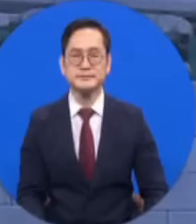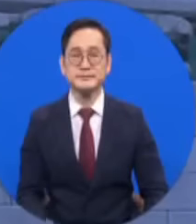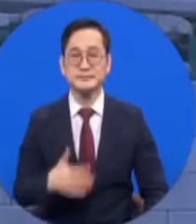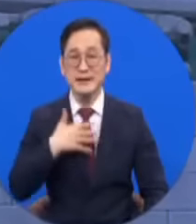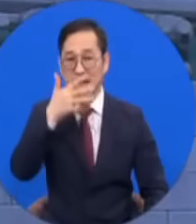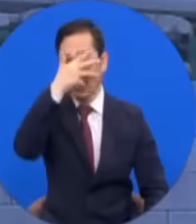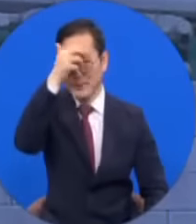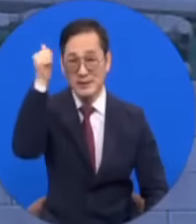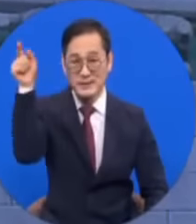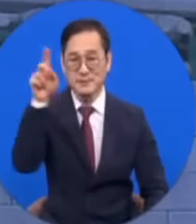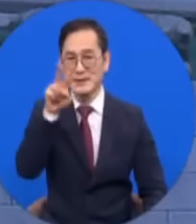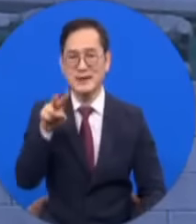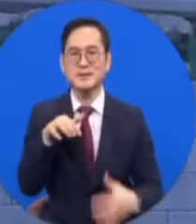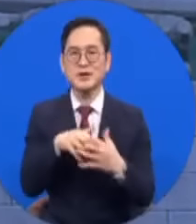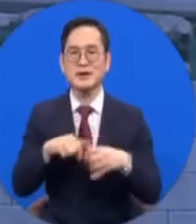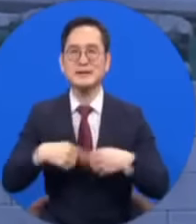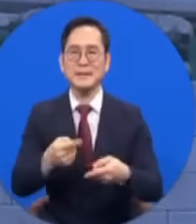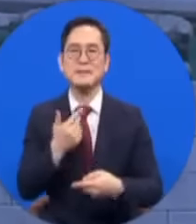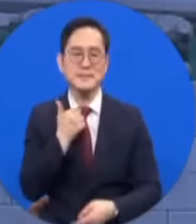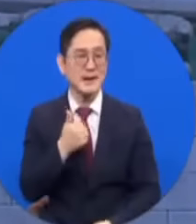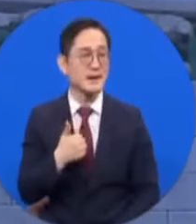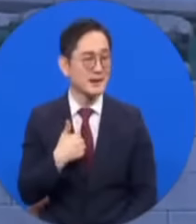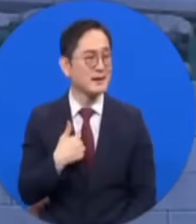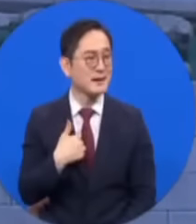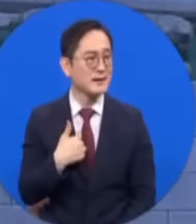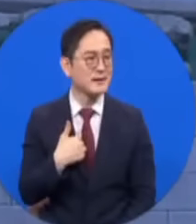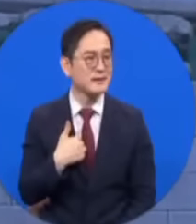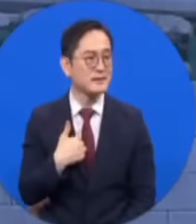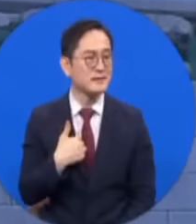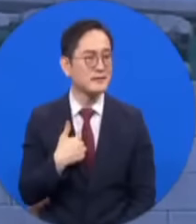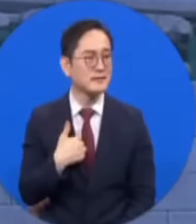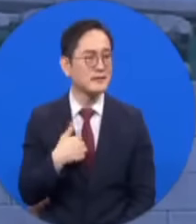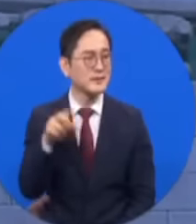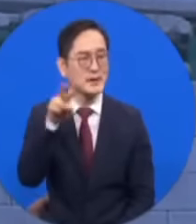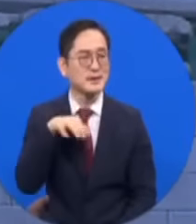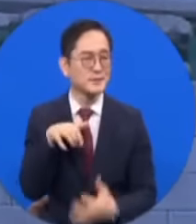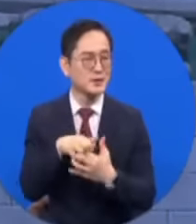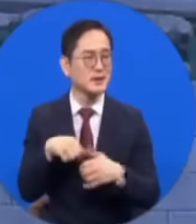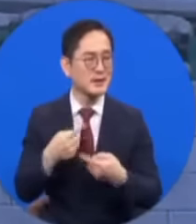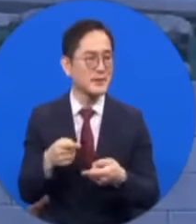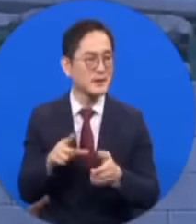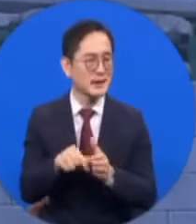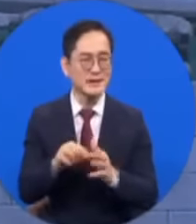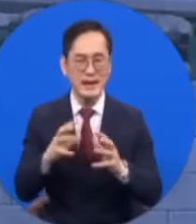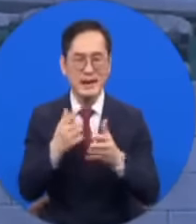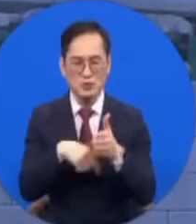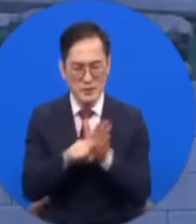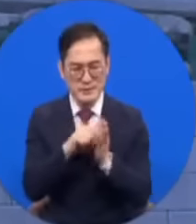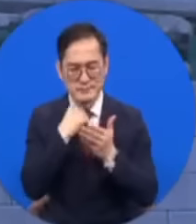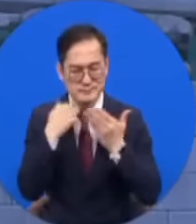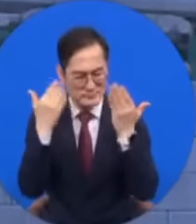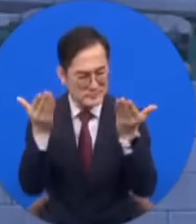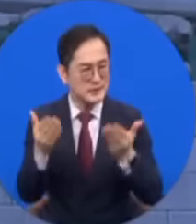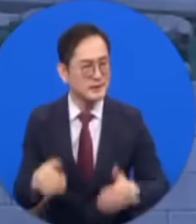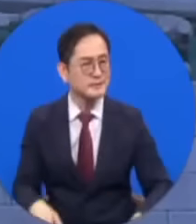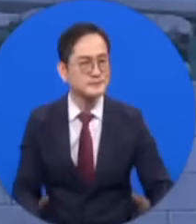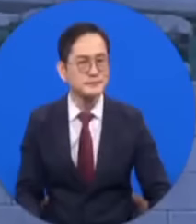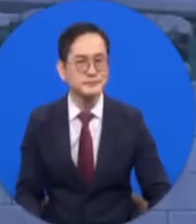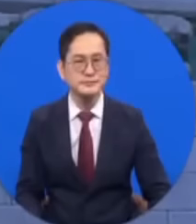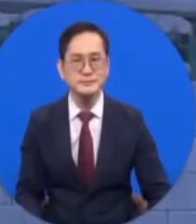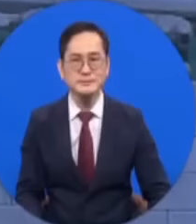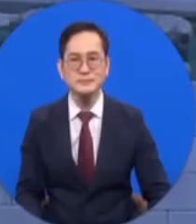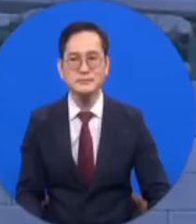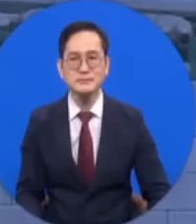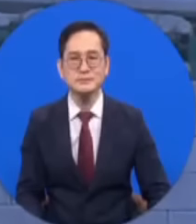할아버지가 베트남전 참전 용사세요. 그래서 베트남전에서 조국을 대신해서 그 먼 땅에서